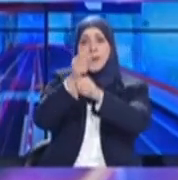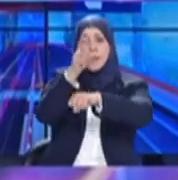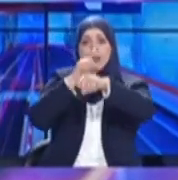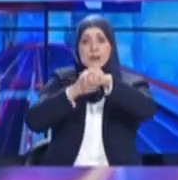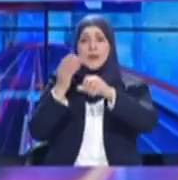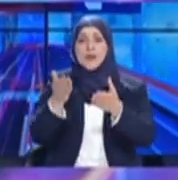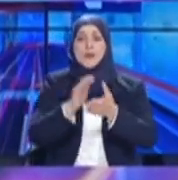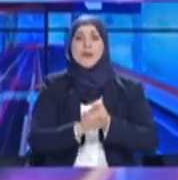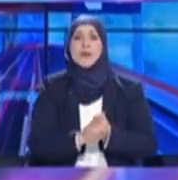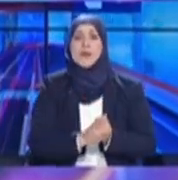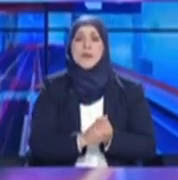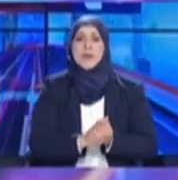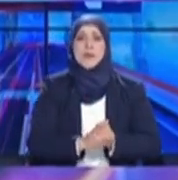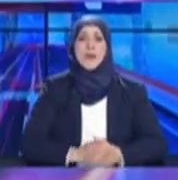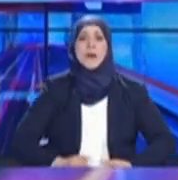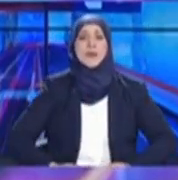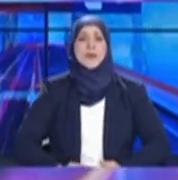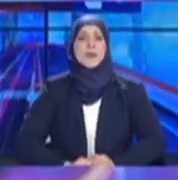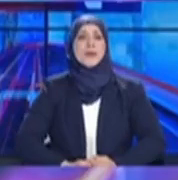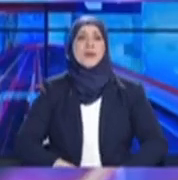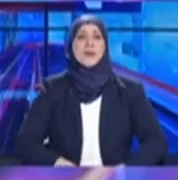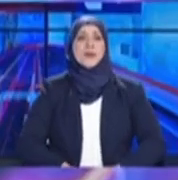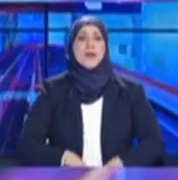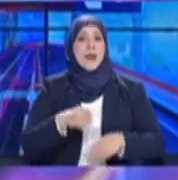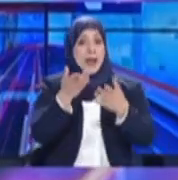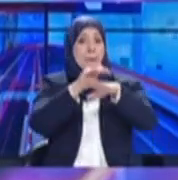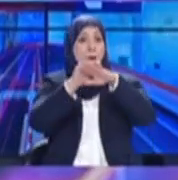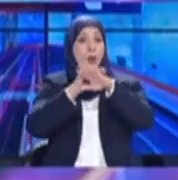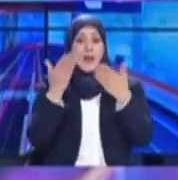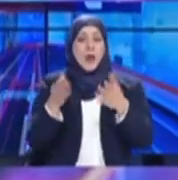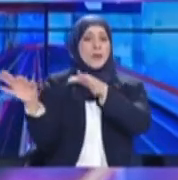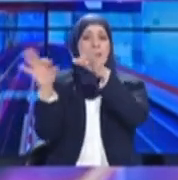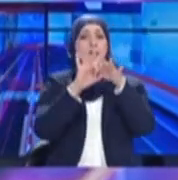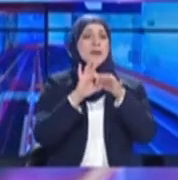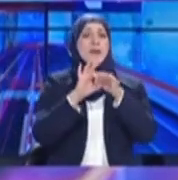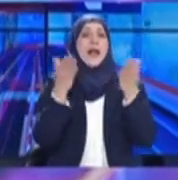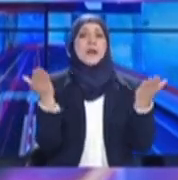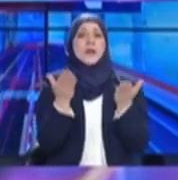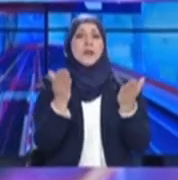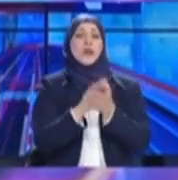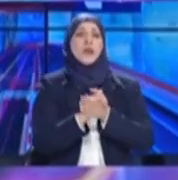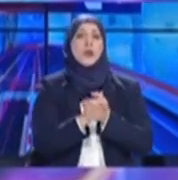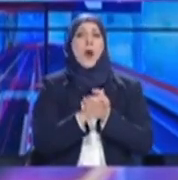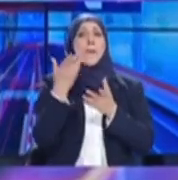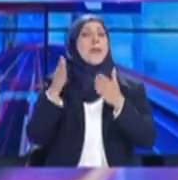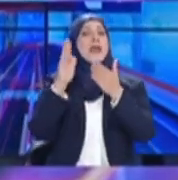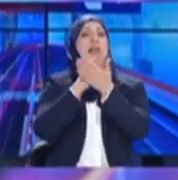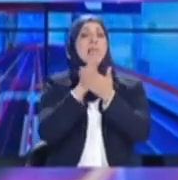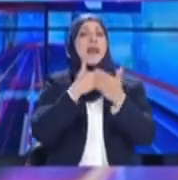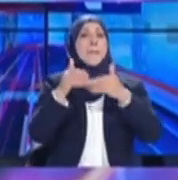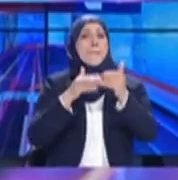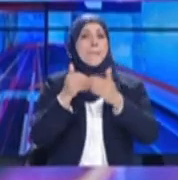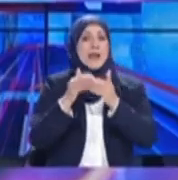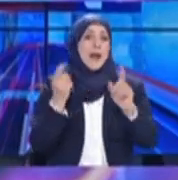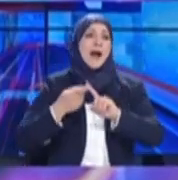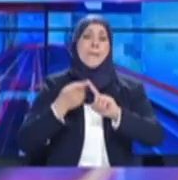مع زميله جهان يعني المسائل الان تتعلق بتوفير المستلزمات الاساسيه يعني